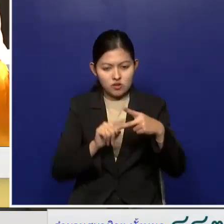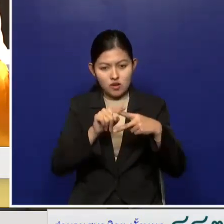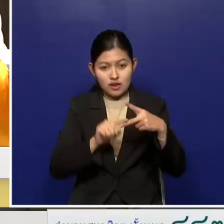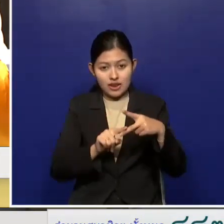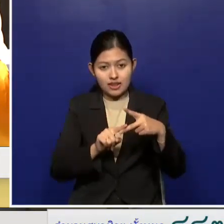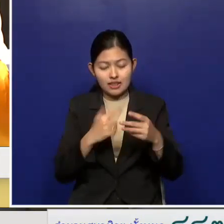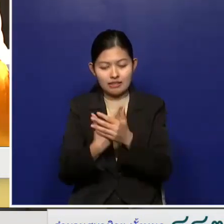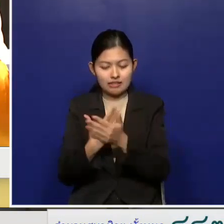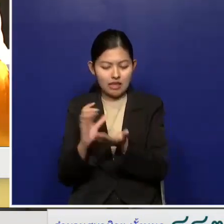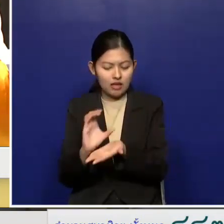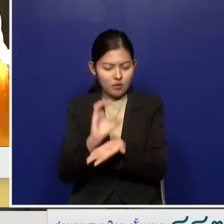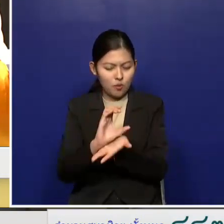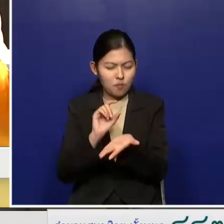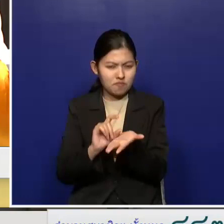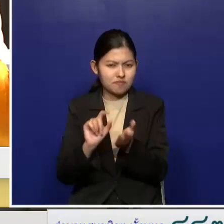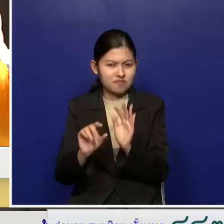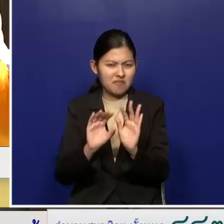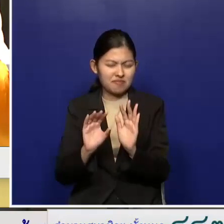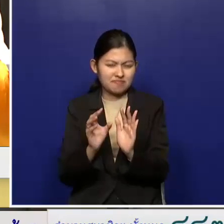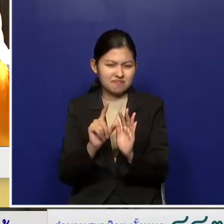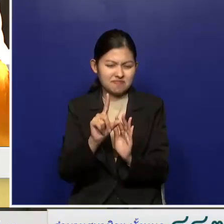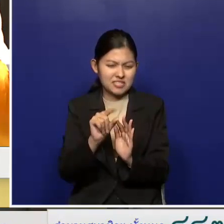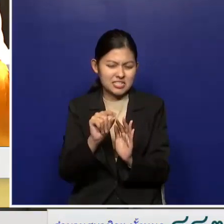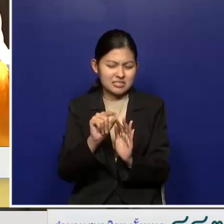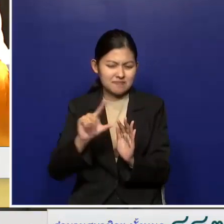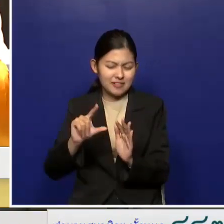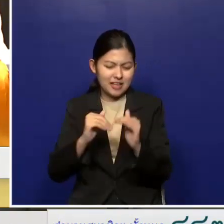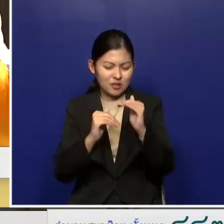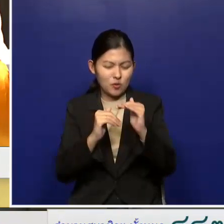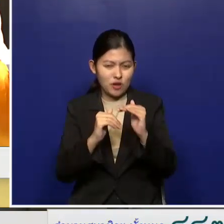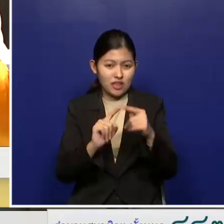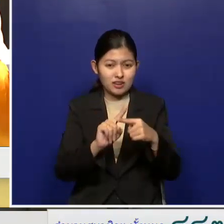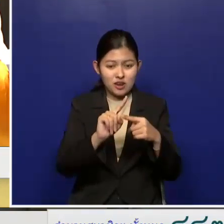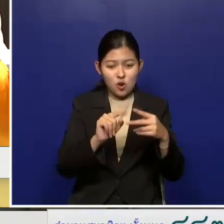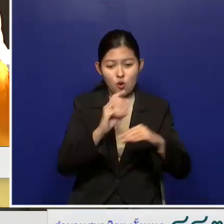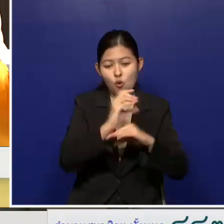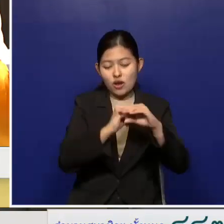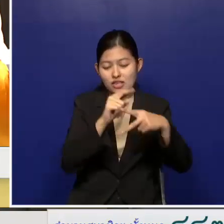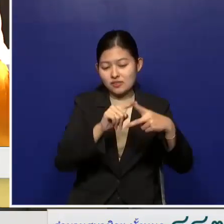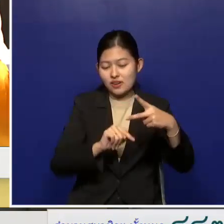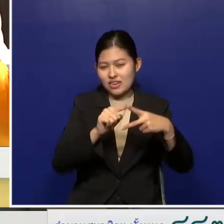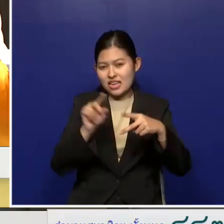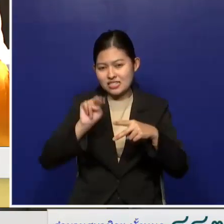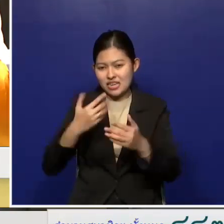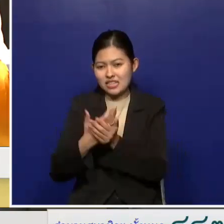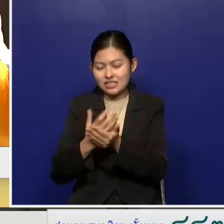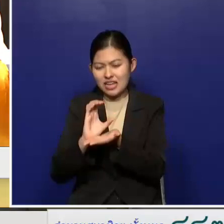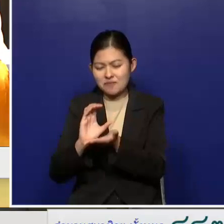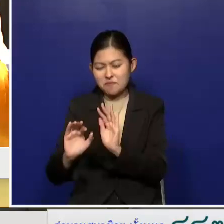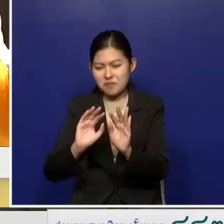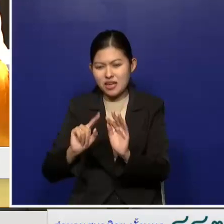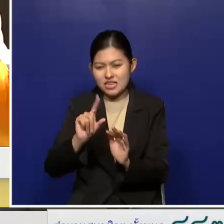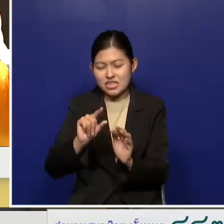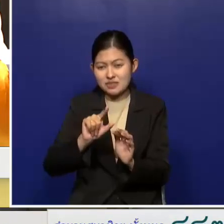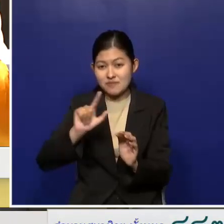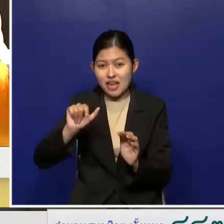ใช้งบประมาณไม่ได้เยอะเลยค่ะไม่เกิน20ล้านต่อโครงการนะคะดังนั้นดิฉันจึงอยากที่จะเสนอว่ามันเป็นไปได้ไหมคะเพรา